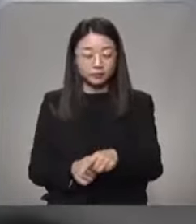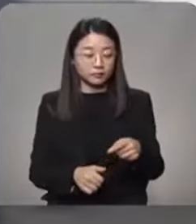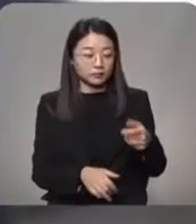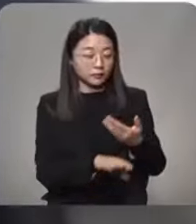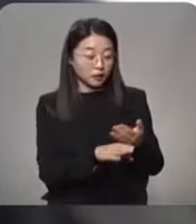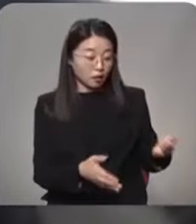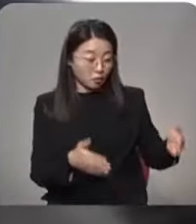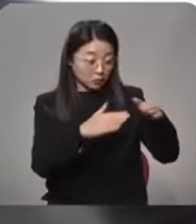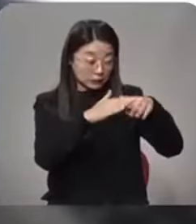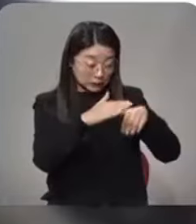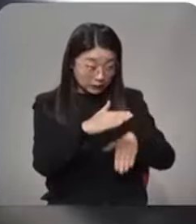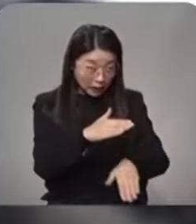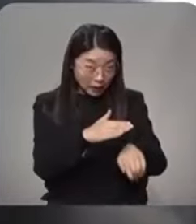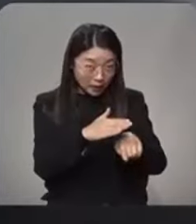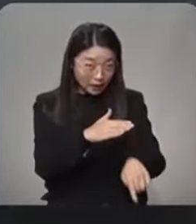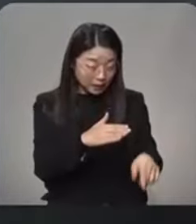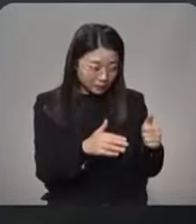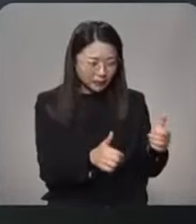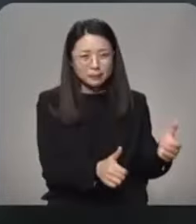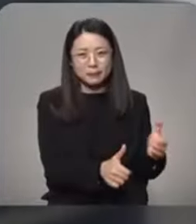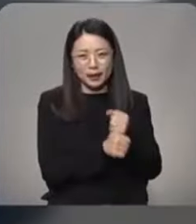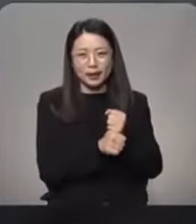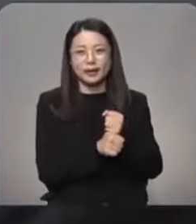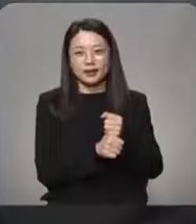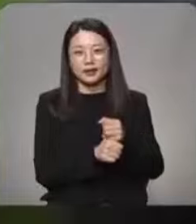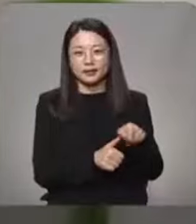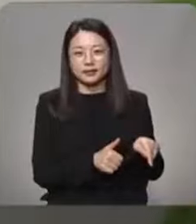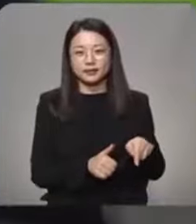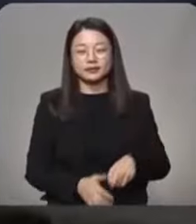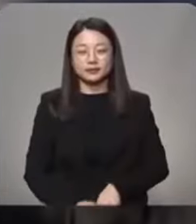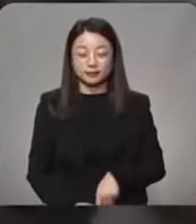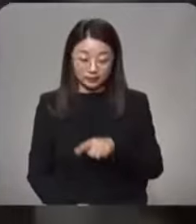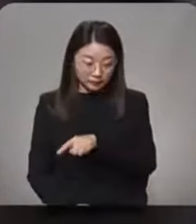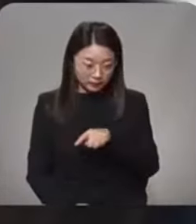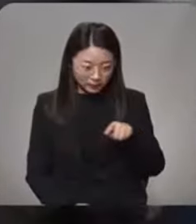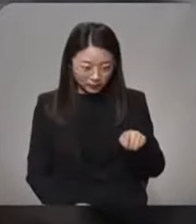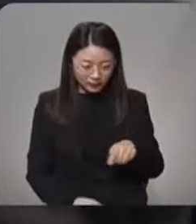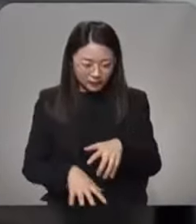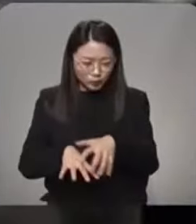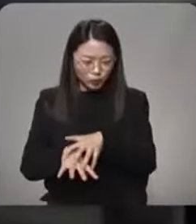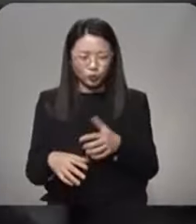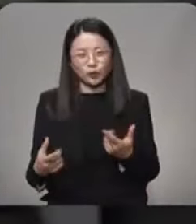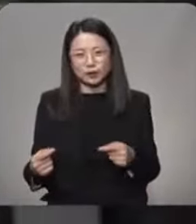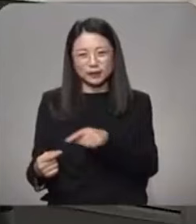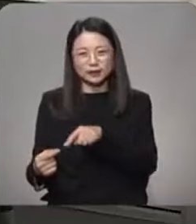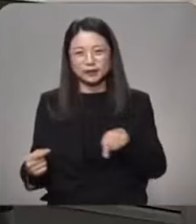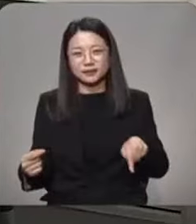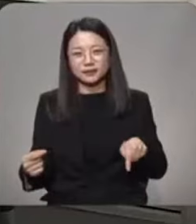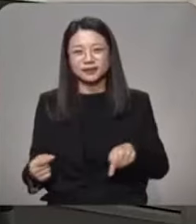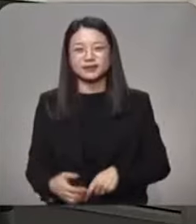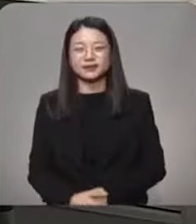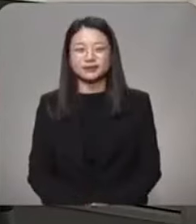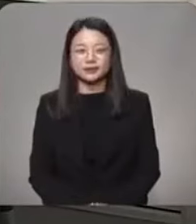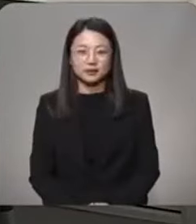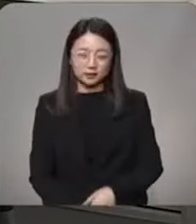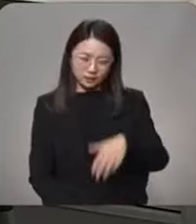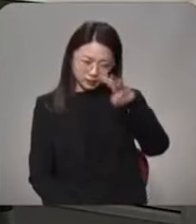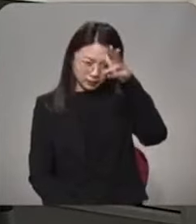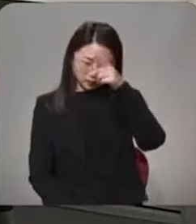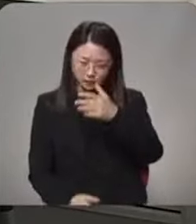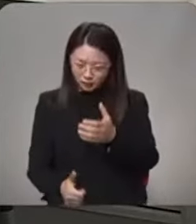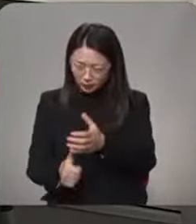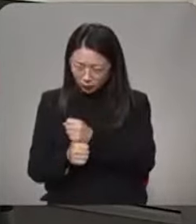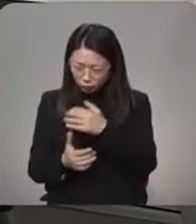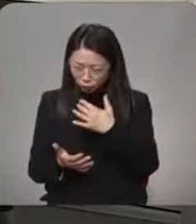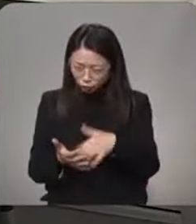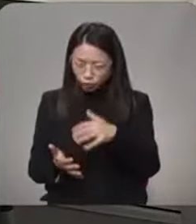건물 지하에서도 남성 한 명이 경찰에 붙잡힙니다 전부 한 사기 조직의 조직원들 있니다 경찰에 붙잡힌